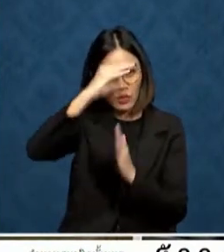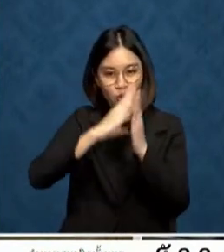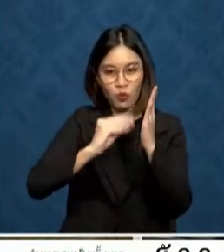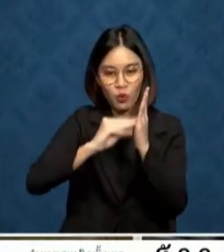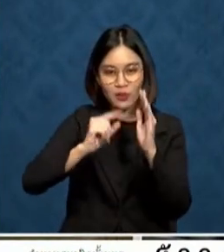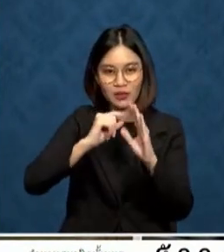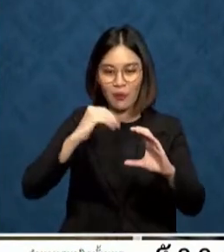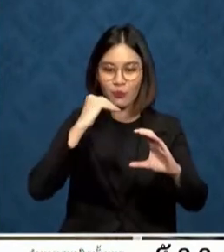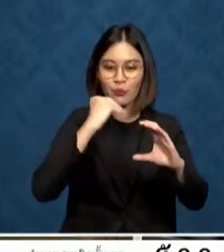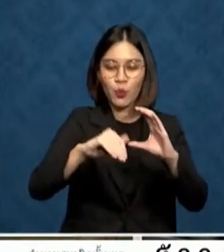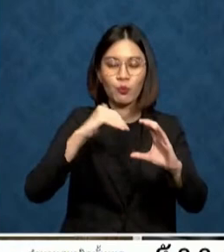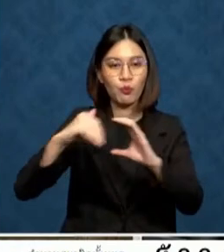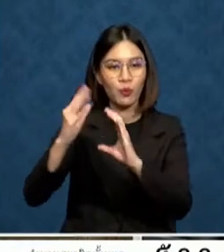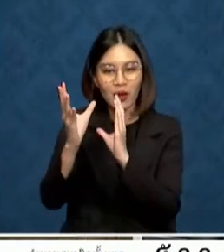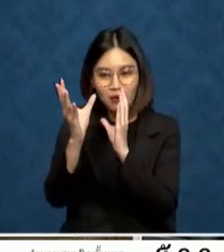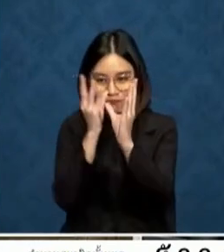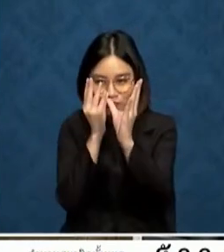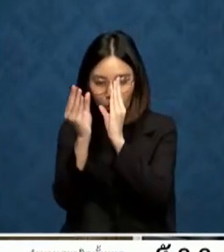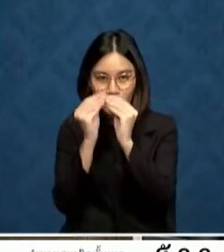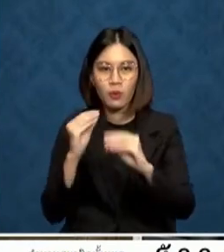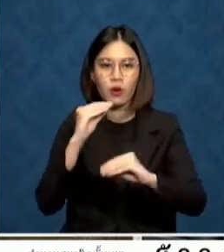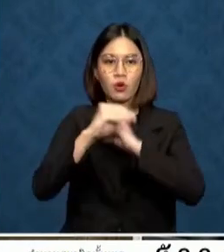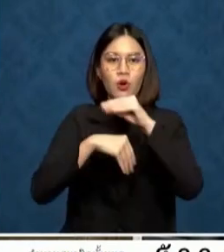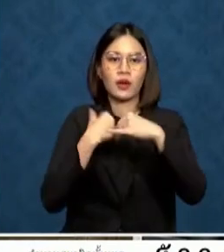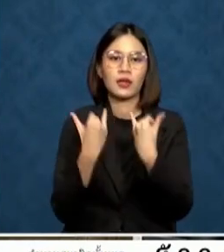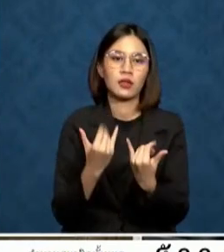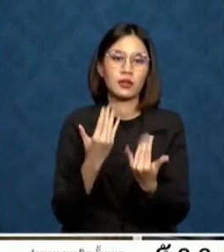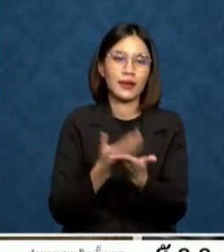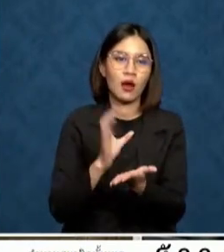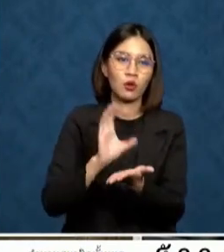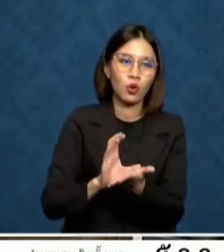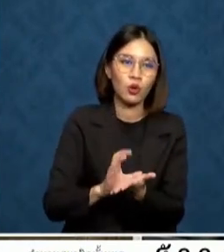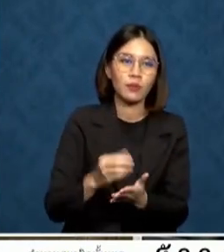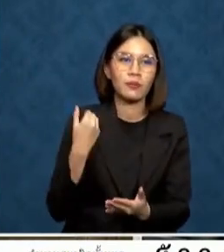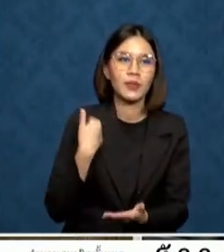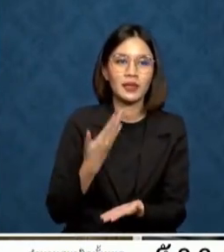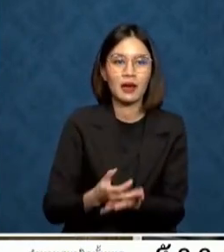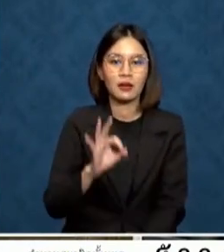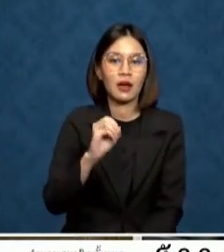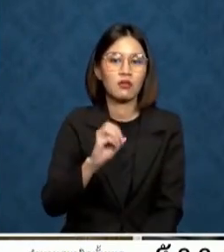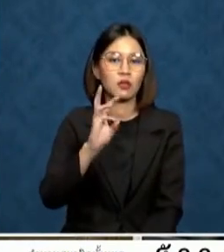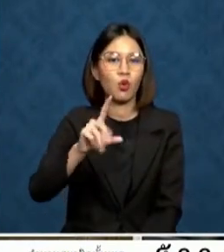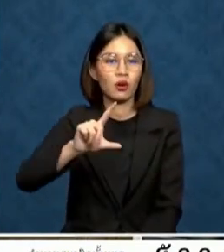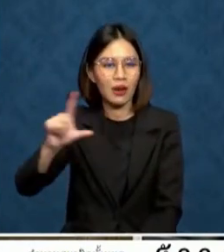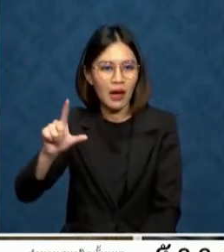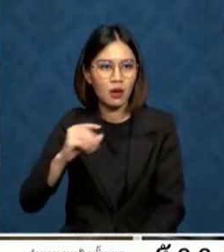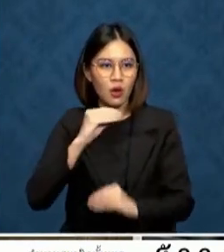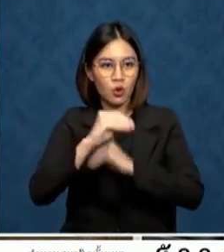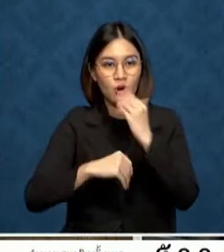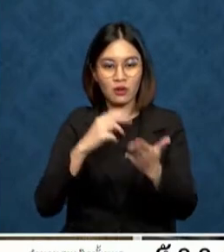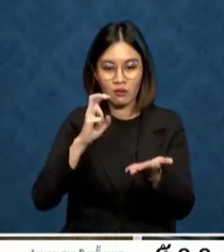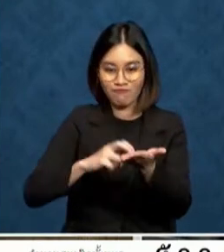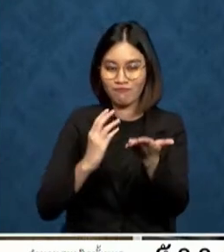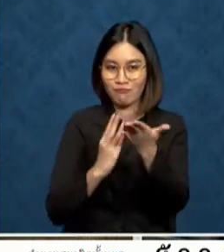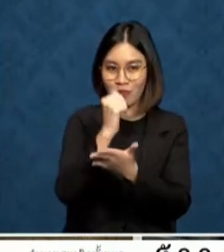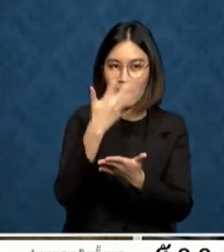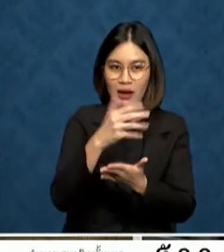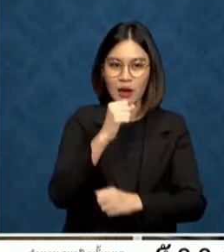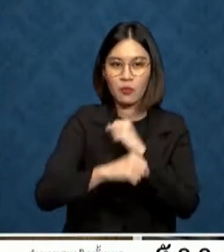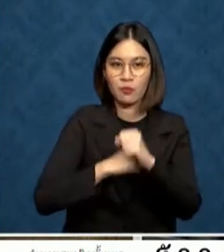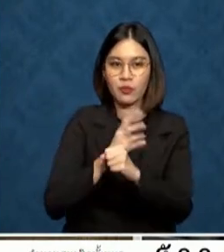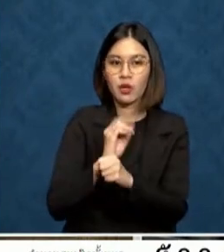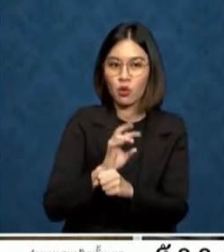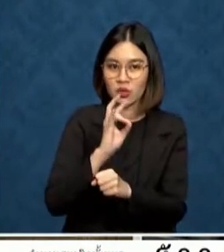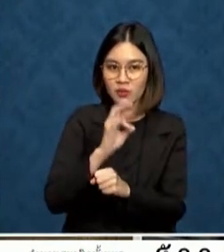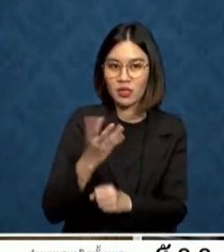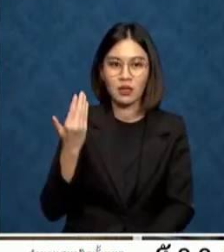ชนได้เรียนผมเจอโครงการนี้ในกองทุนหมู่บ้านครับ 96ล้านบาทโครงการนี้อนุมัติไปแล้วนะครับในงบประมาณปี 67ที่